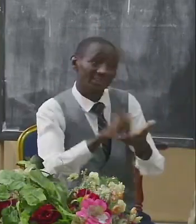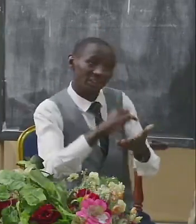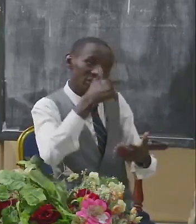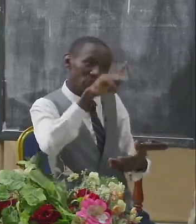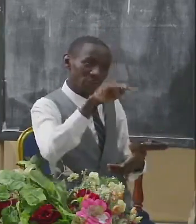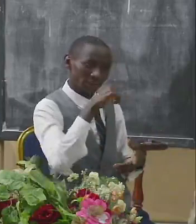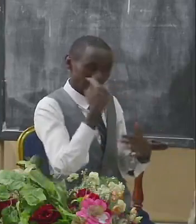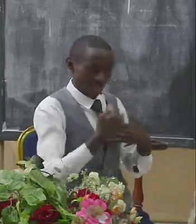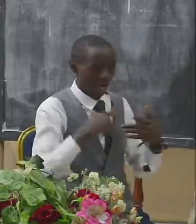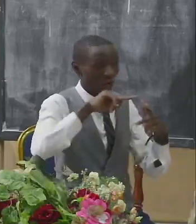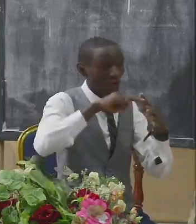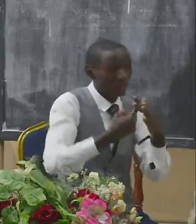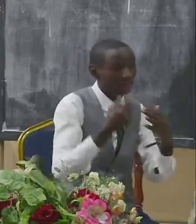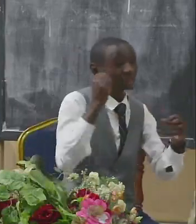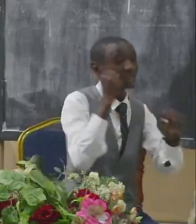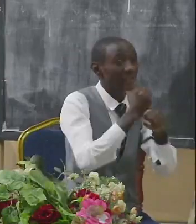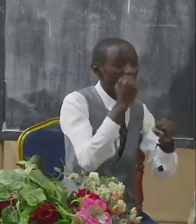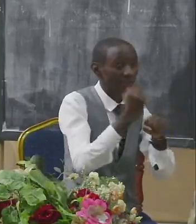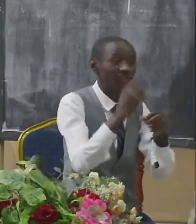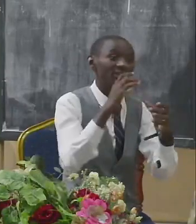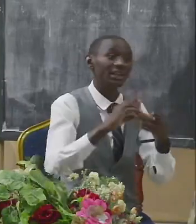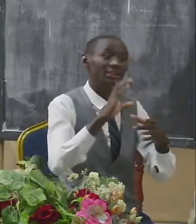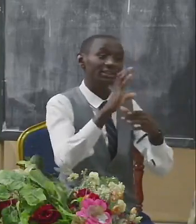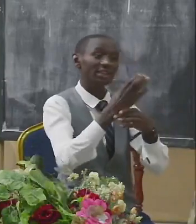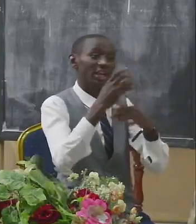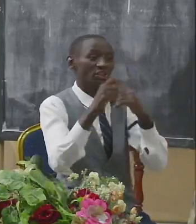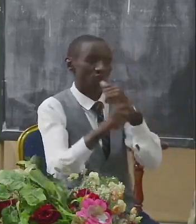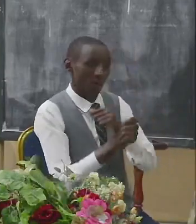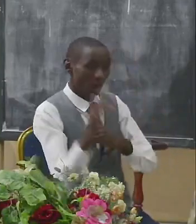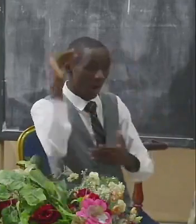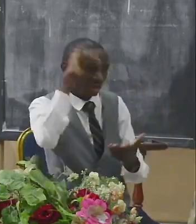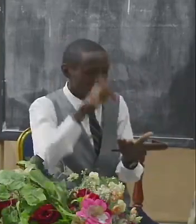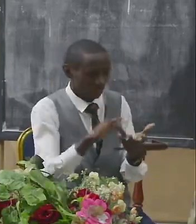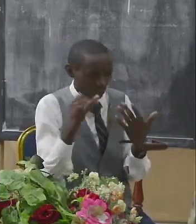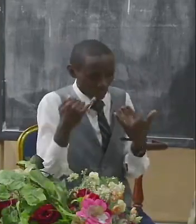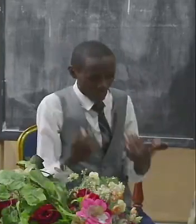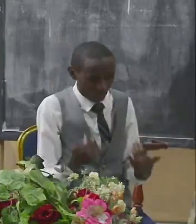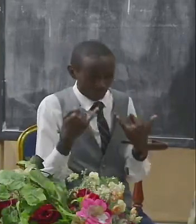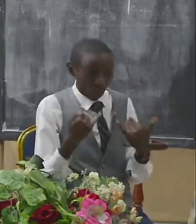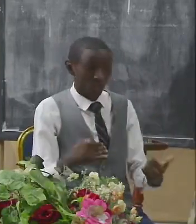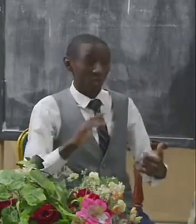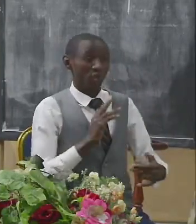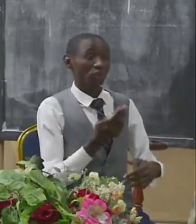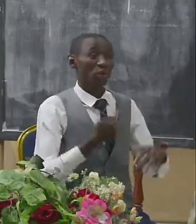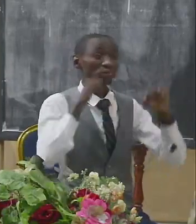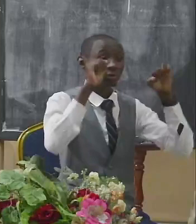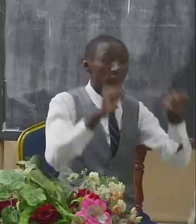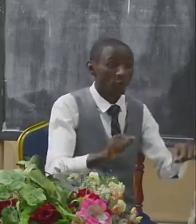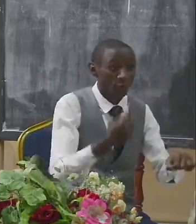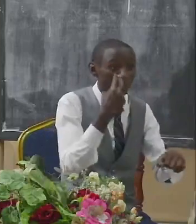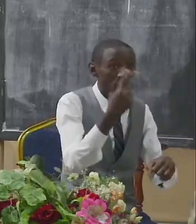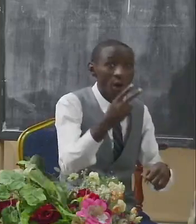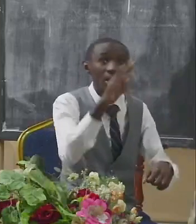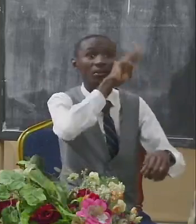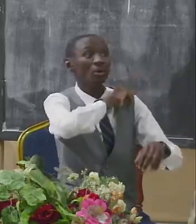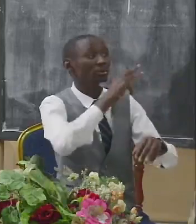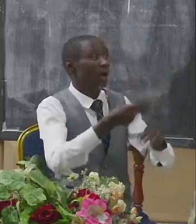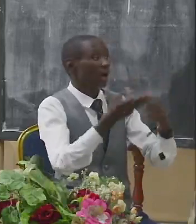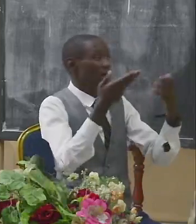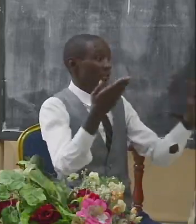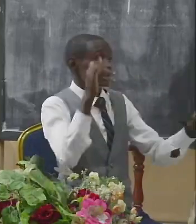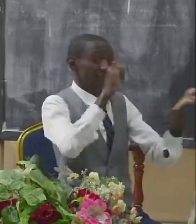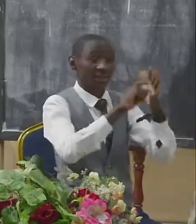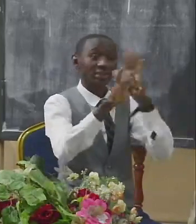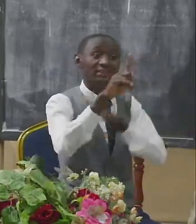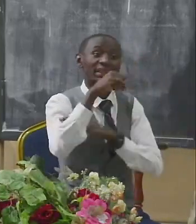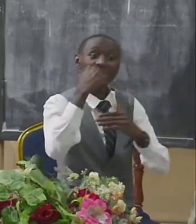commencé l'œuvre de la création. Yeye ndio alianza kazi ya uumbaji. Et aujourd'hui. Na leo. Nous pouvons voir des montagnes. Tunaweza kuona milima. C'est Dieu qui les a